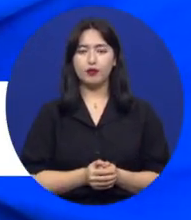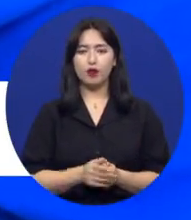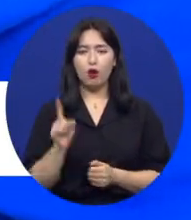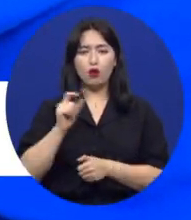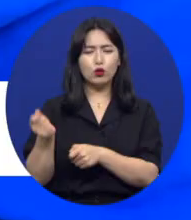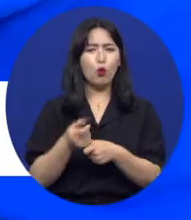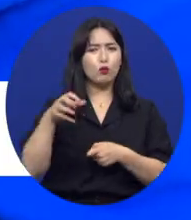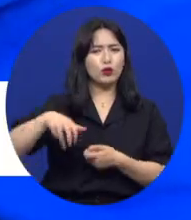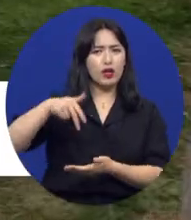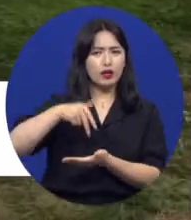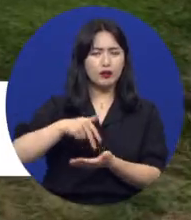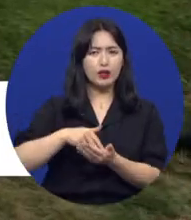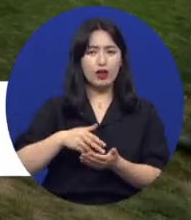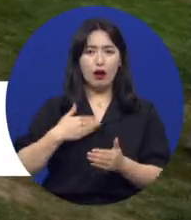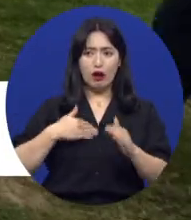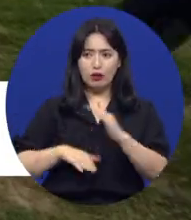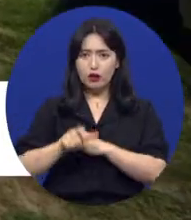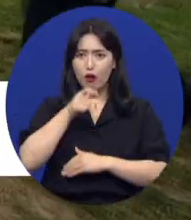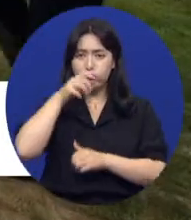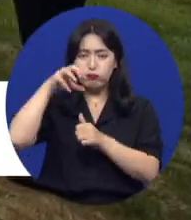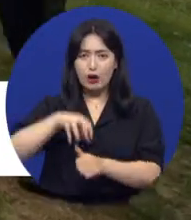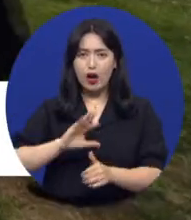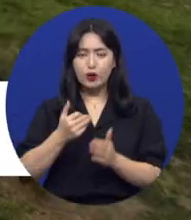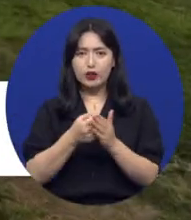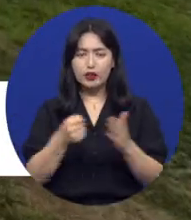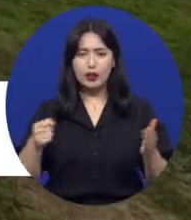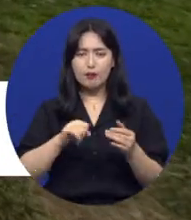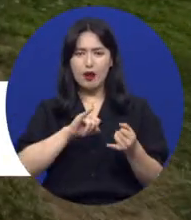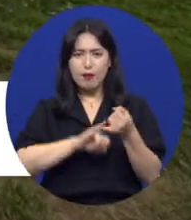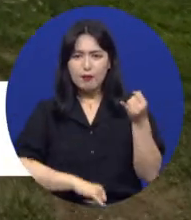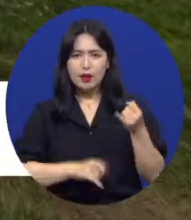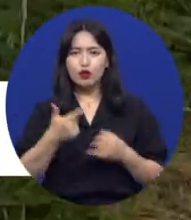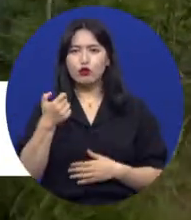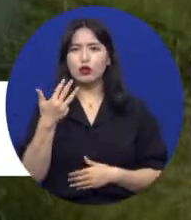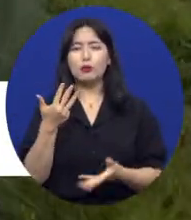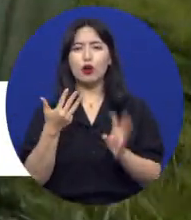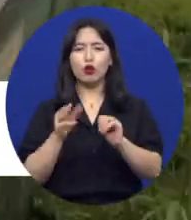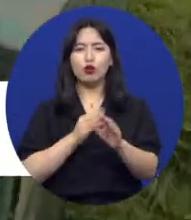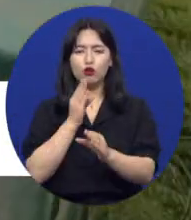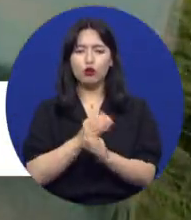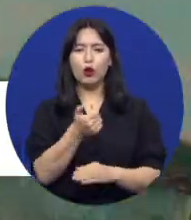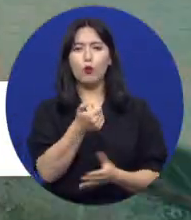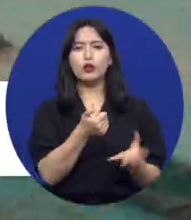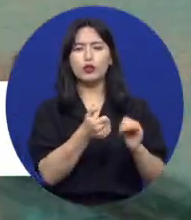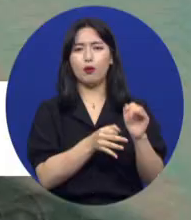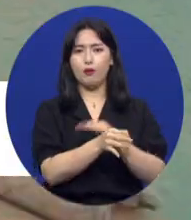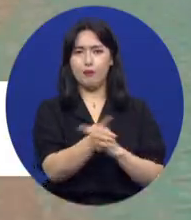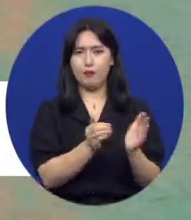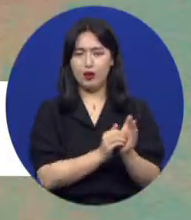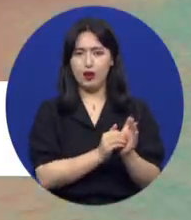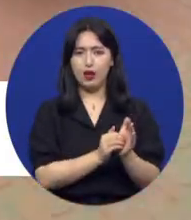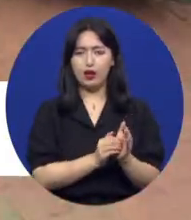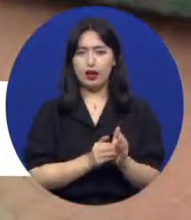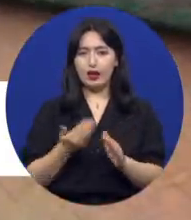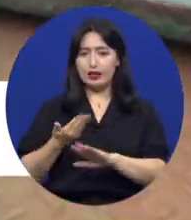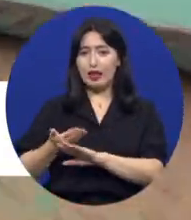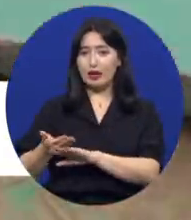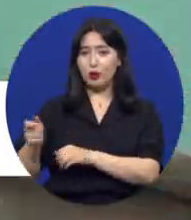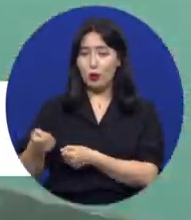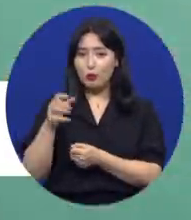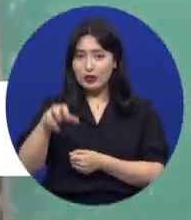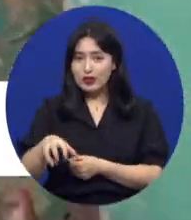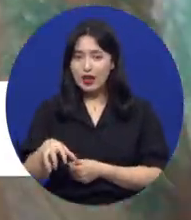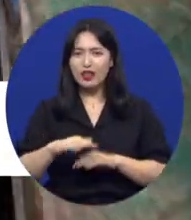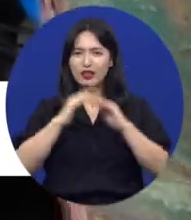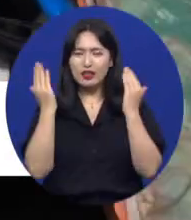골프장 의 경우 지하수 시설이 압류 되자 밀린 세금 68억 원 가운데 50억원을 납부 했고 또 다른 골프장 은